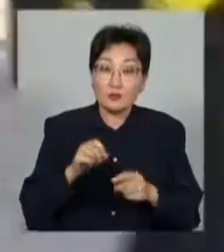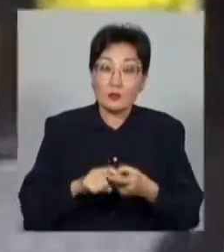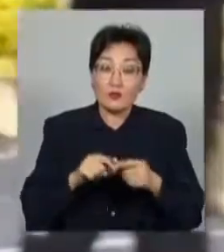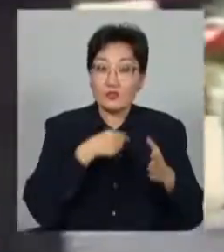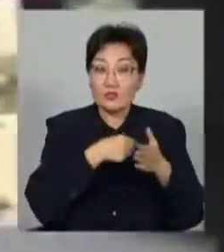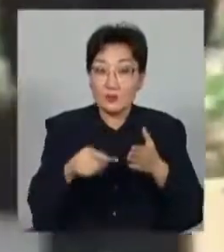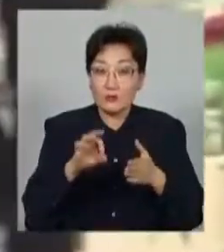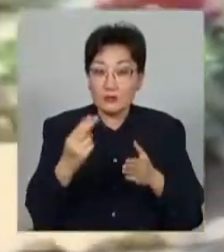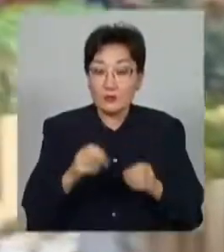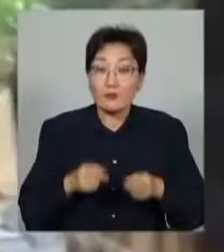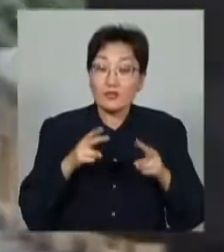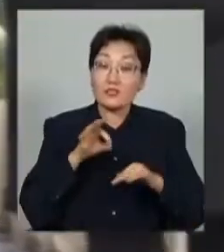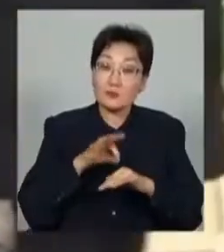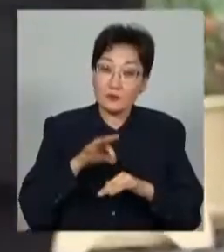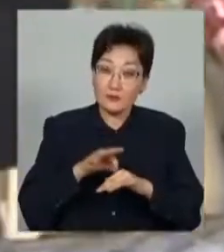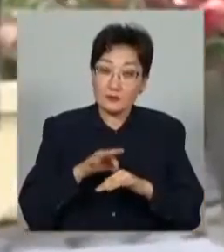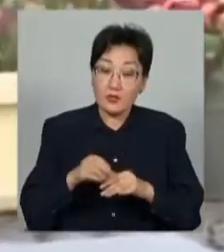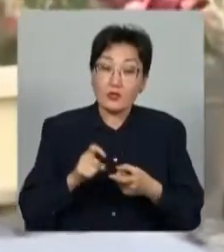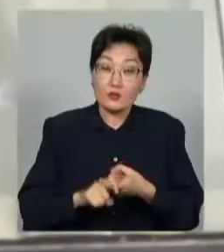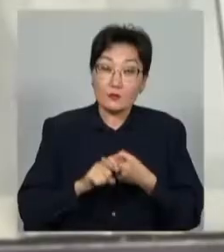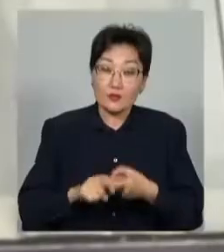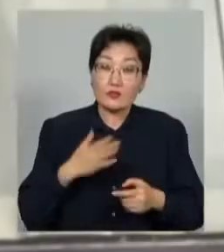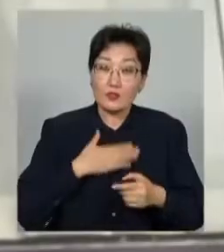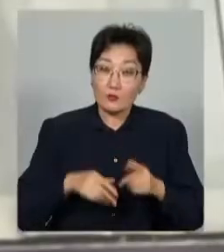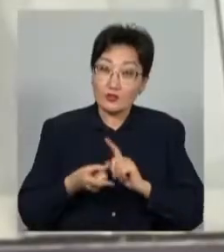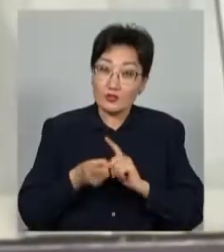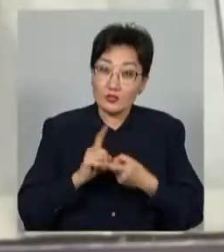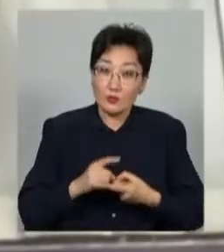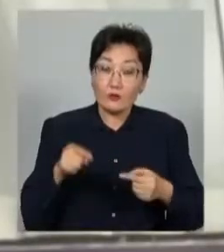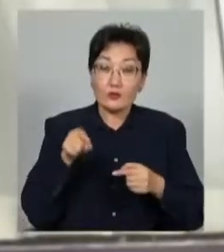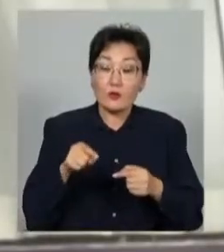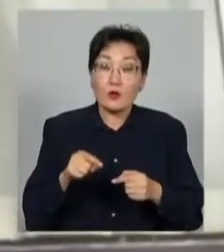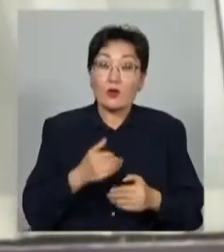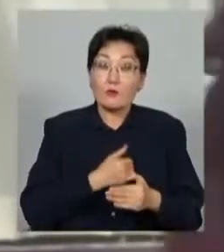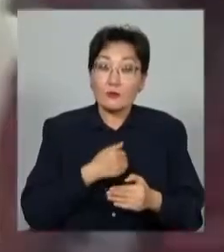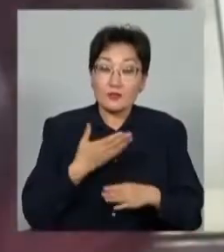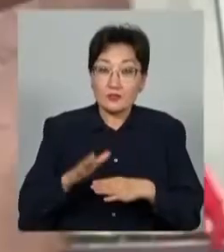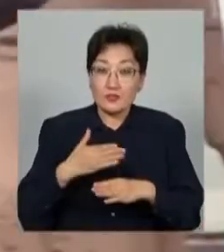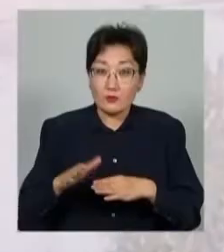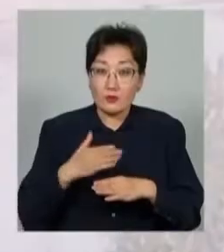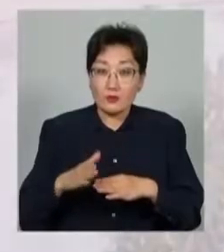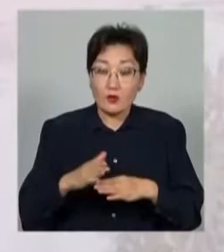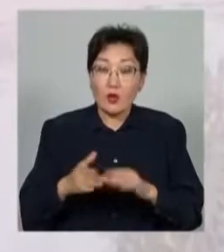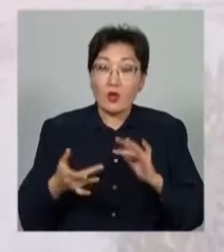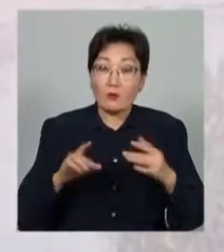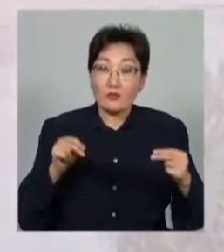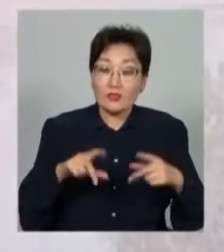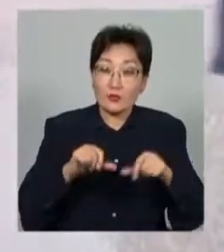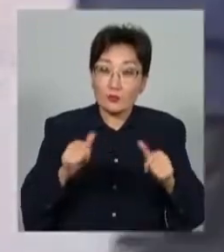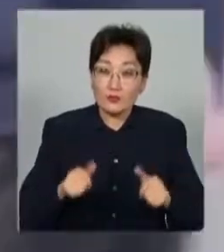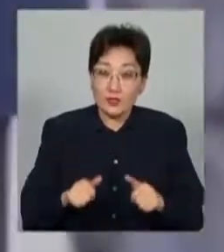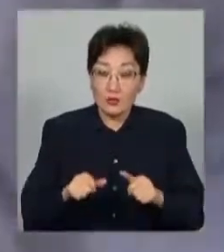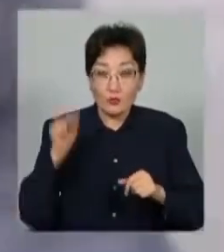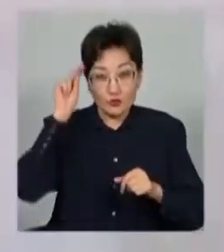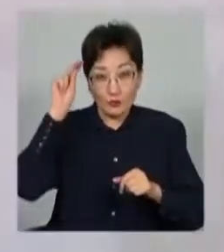списка социально опасных заболеваний. В связи с приятными переменами там собираются постепенно отходить от удаленного формата работы и